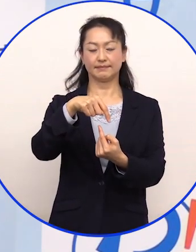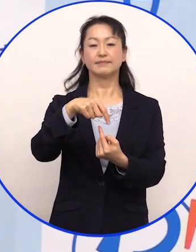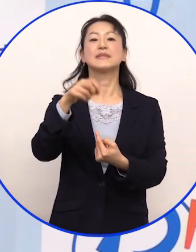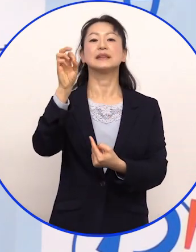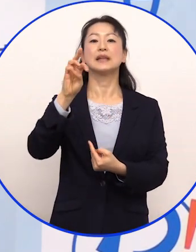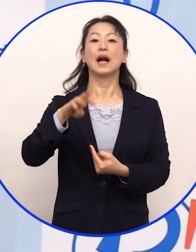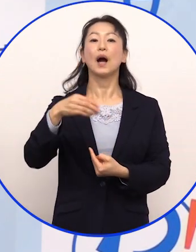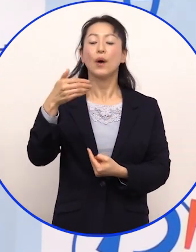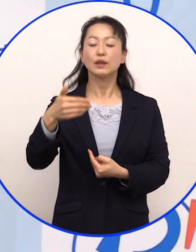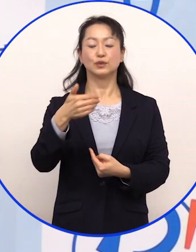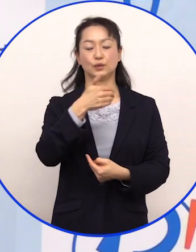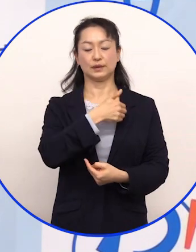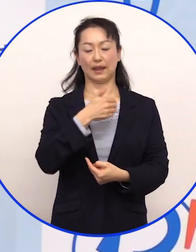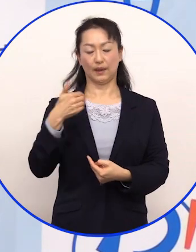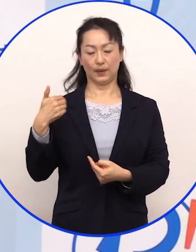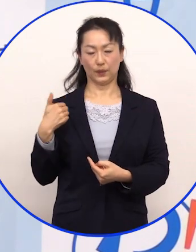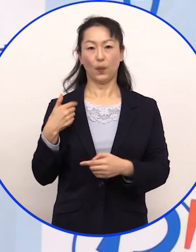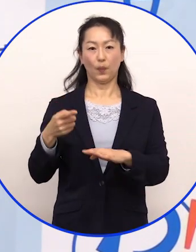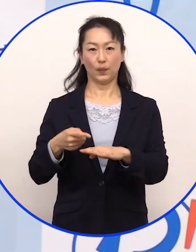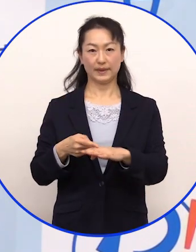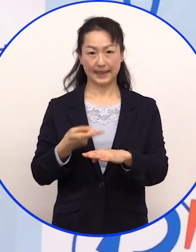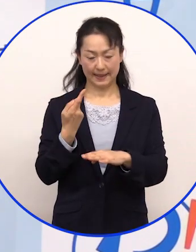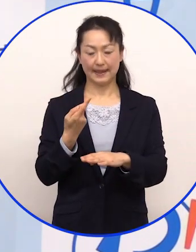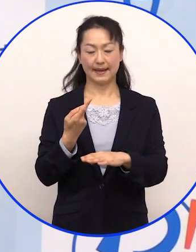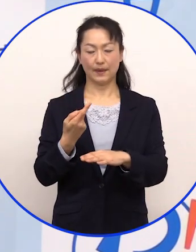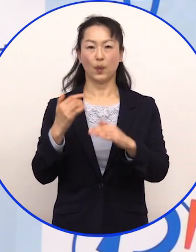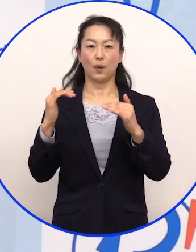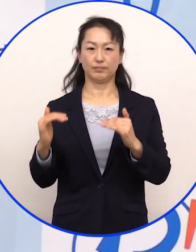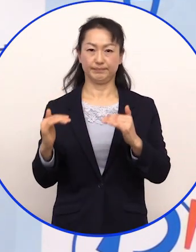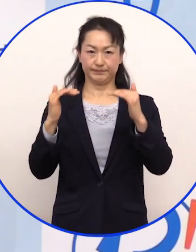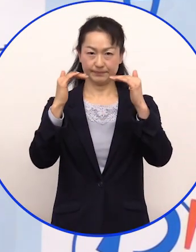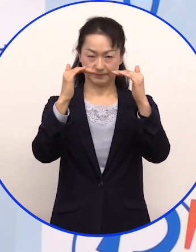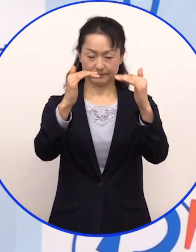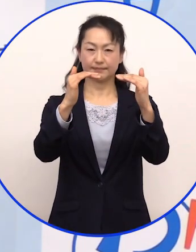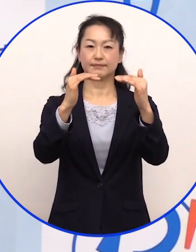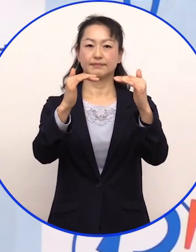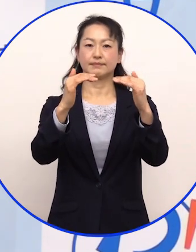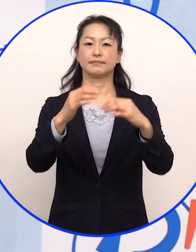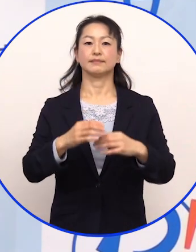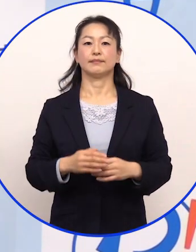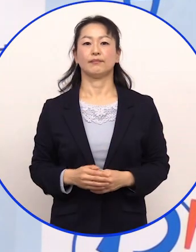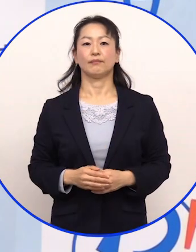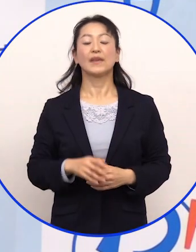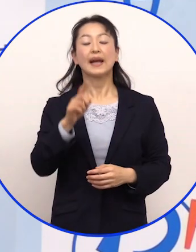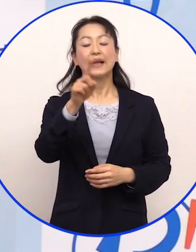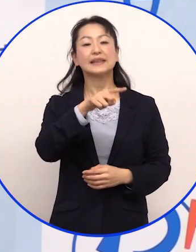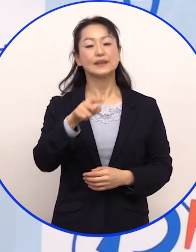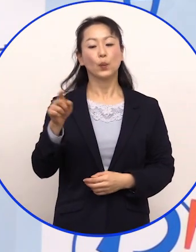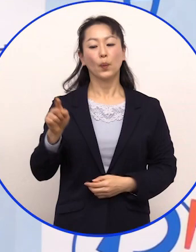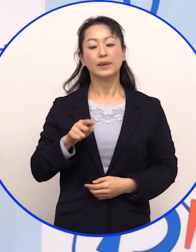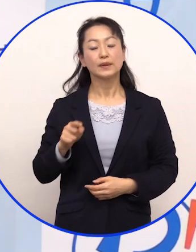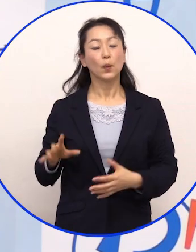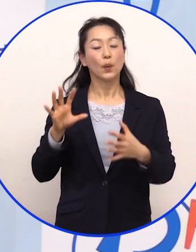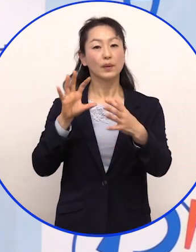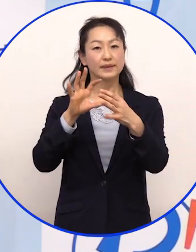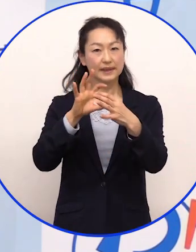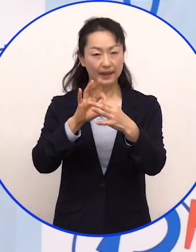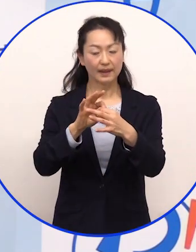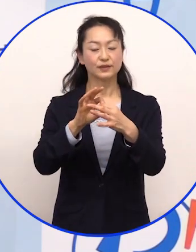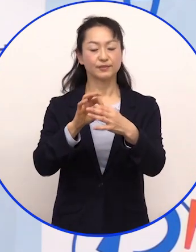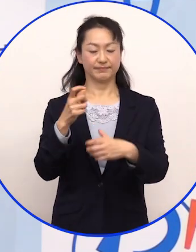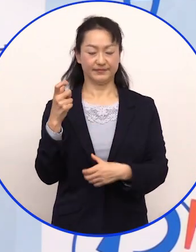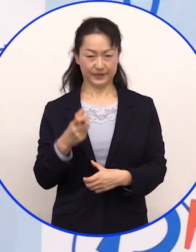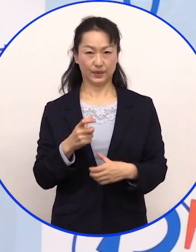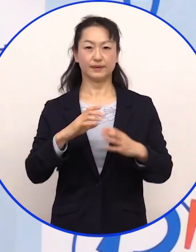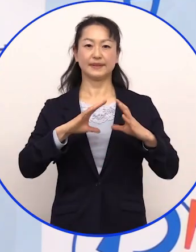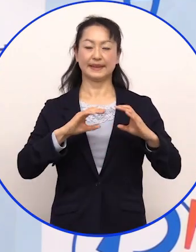品川区のポテンシャル可能性をさらに伸ばします。そして人と人がつながる強く